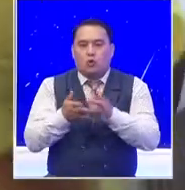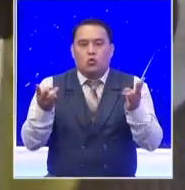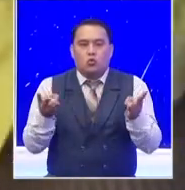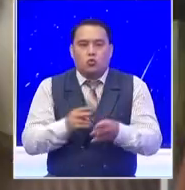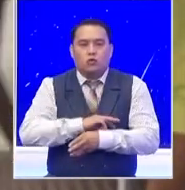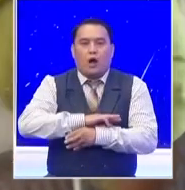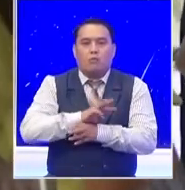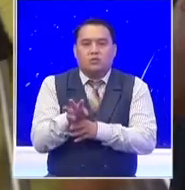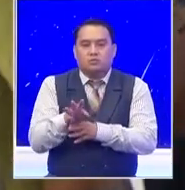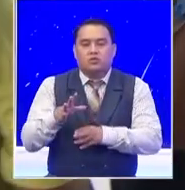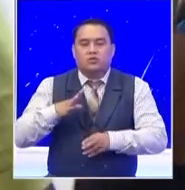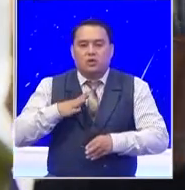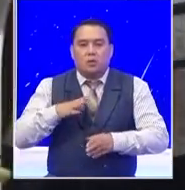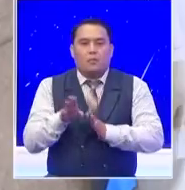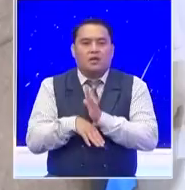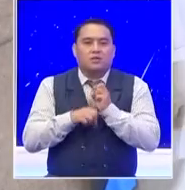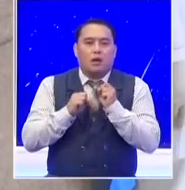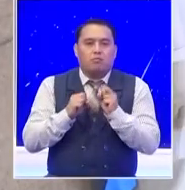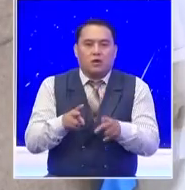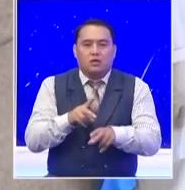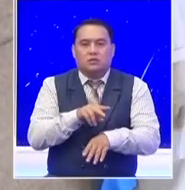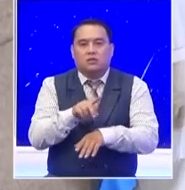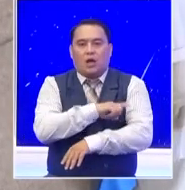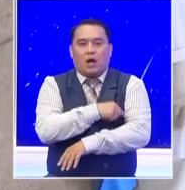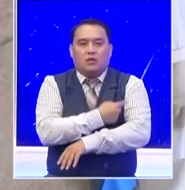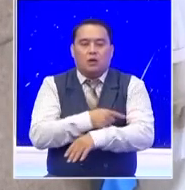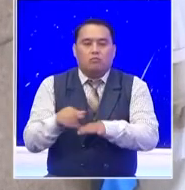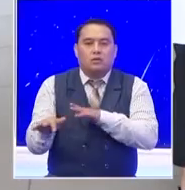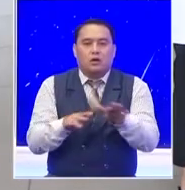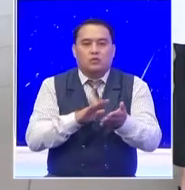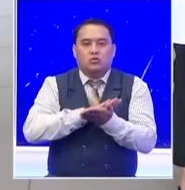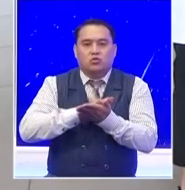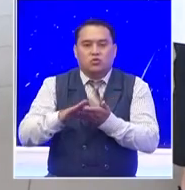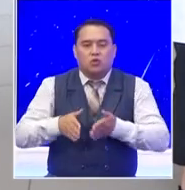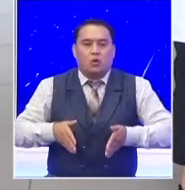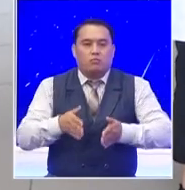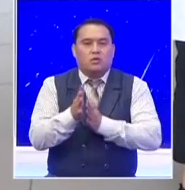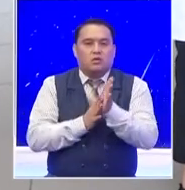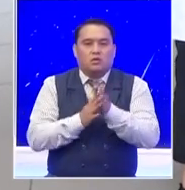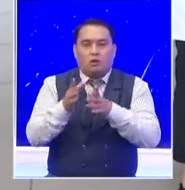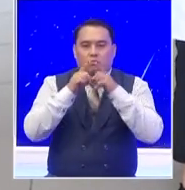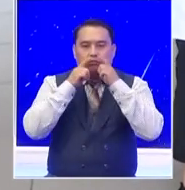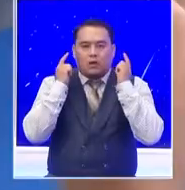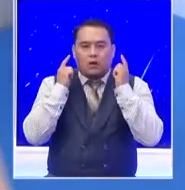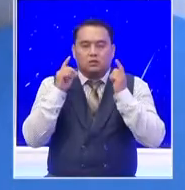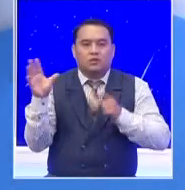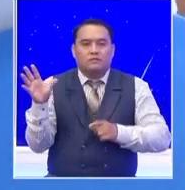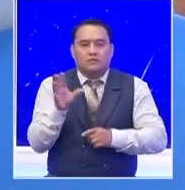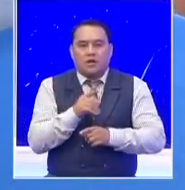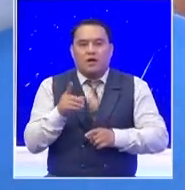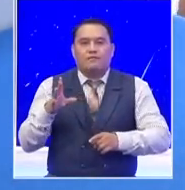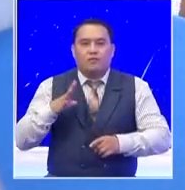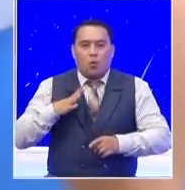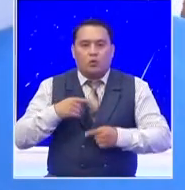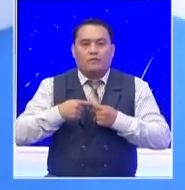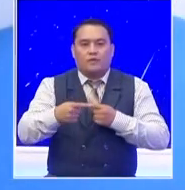для обеспечения санитарной безопасности избирательного процесса, начиная от дезинфекционных коридоров, перчаток, масок, заканчивая соблюдением санитарных